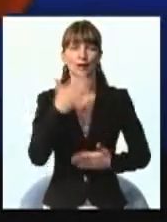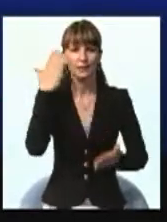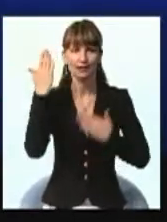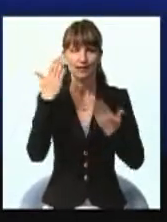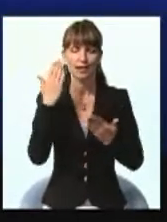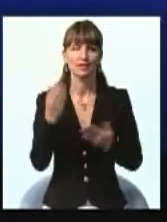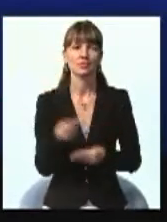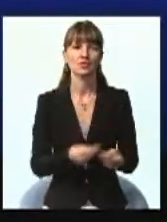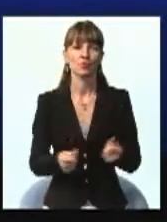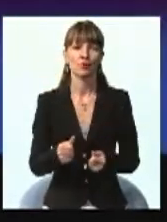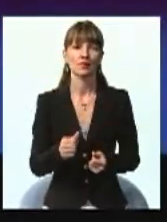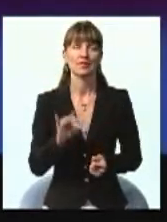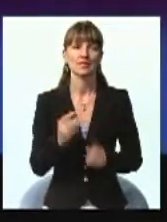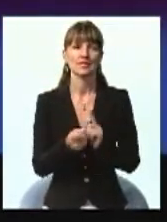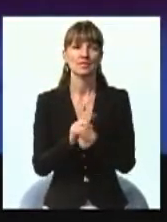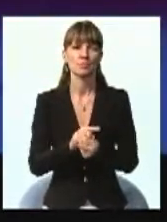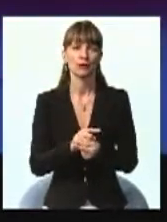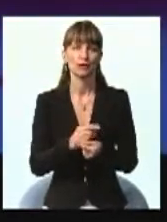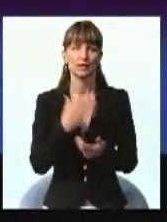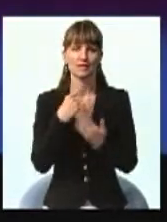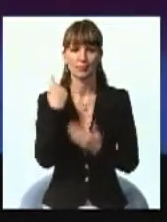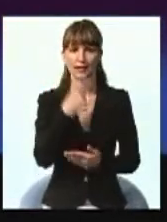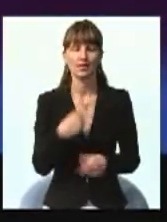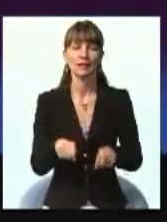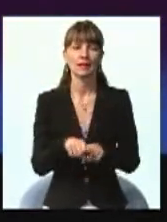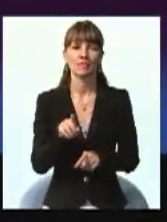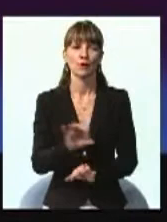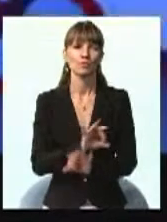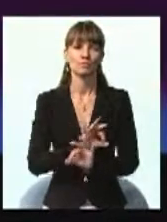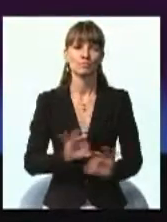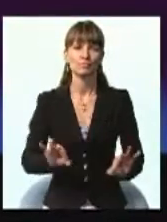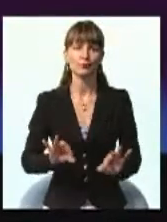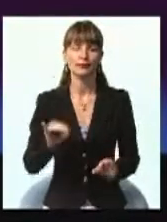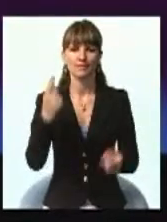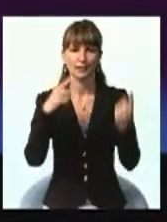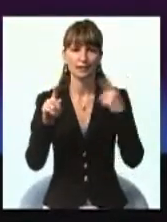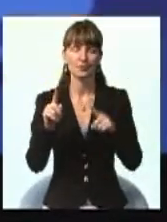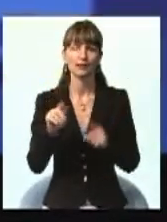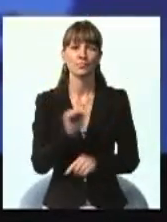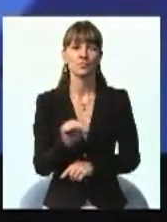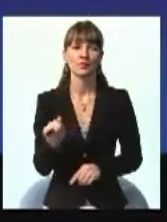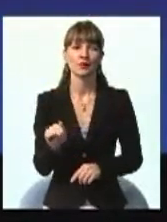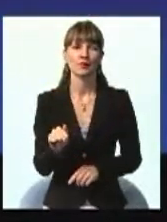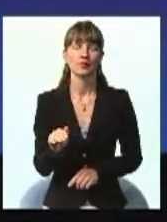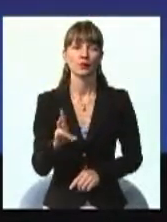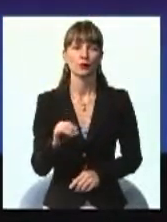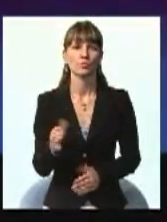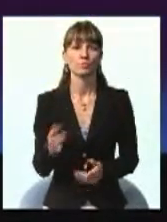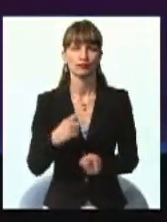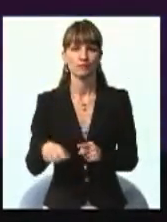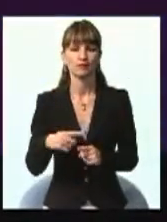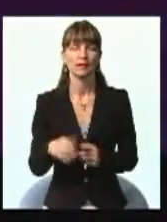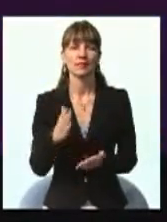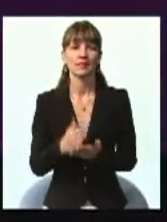розважатись, чаклувати і змінювати свій вигляд. Ось такий він чудовий та фантастичний. Діти, нумо зізнавайтесь швидше. Хіба